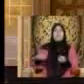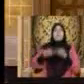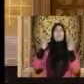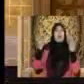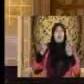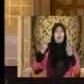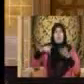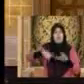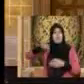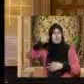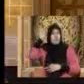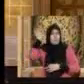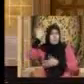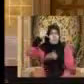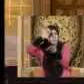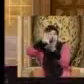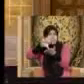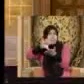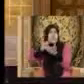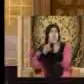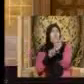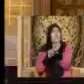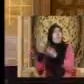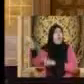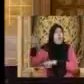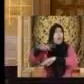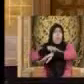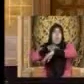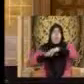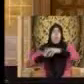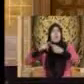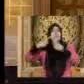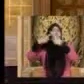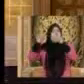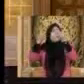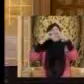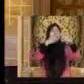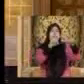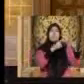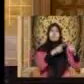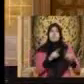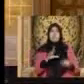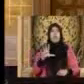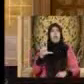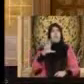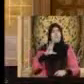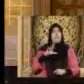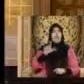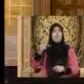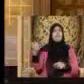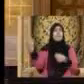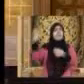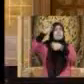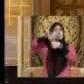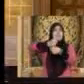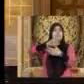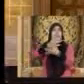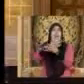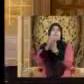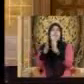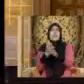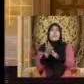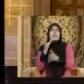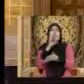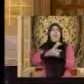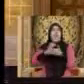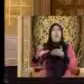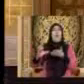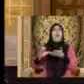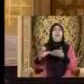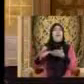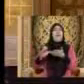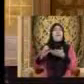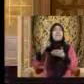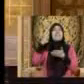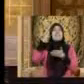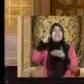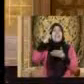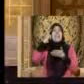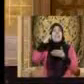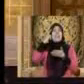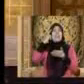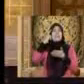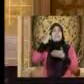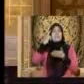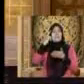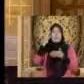وفي الجهات والولايات، هناك معسكرات للقرآن الكريم. هناك كما السنة الماضية هناك معسكر